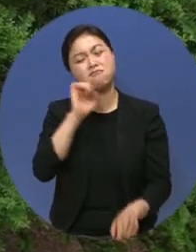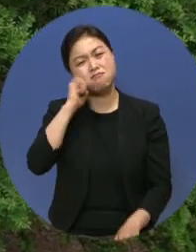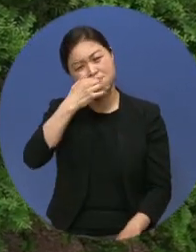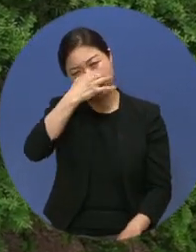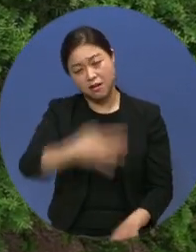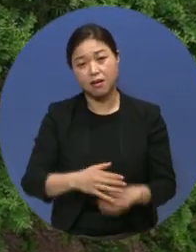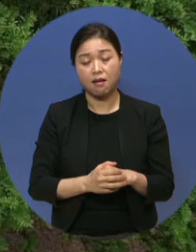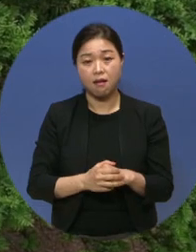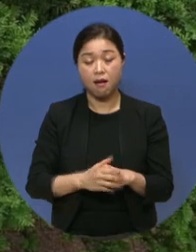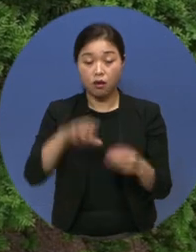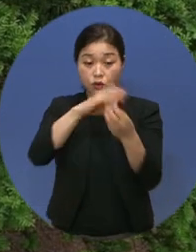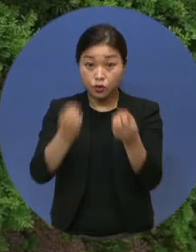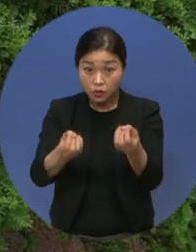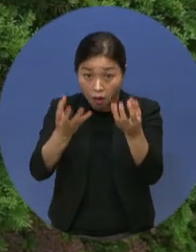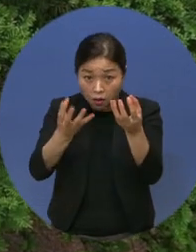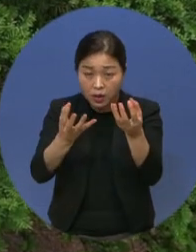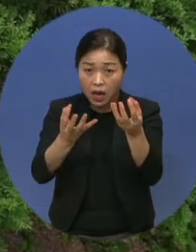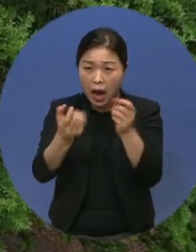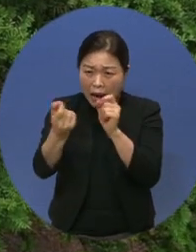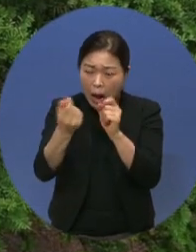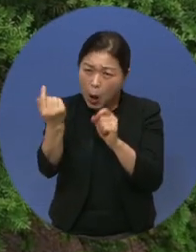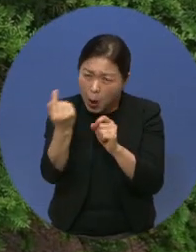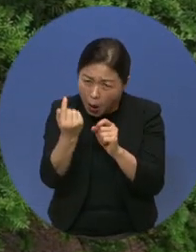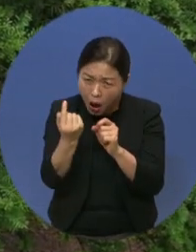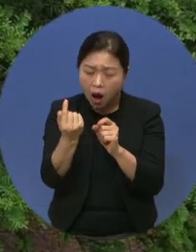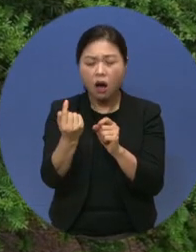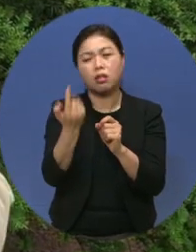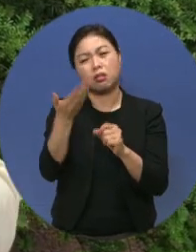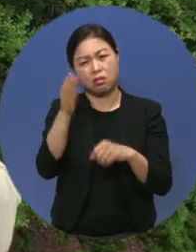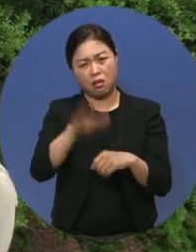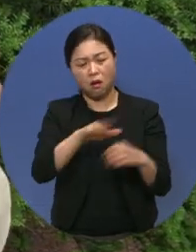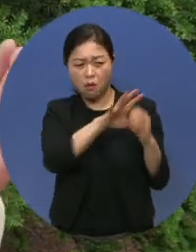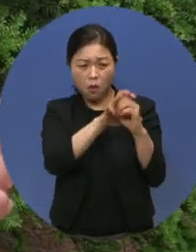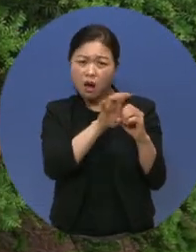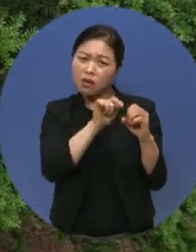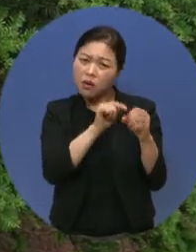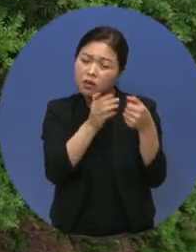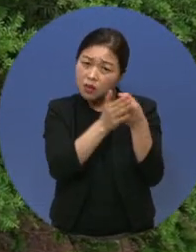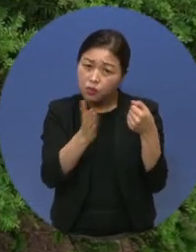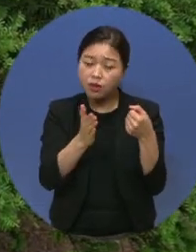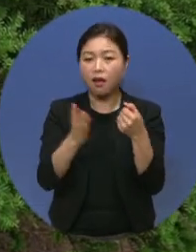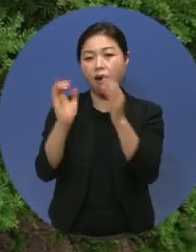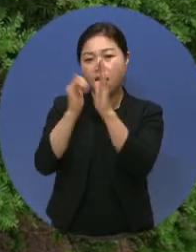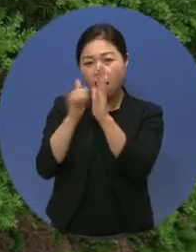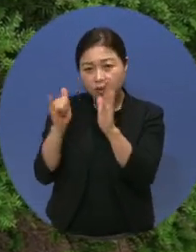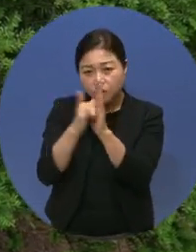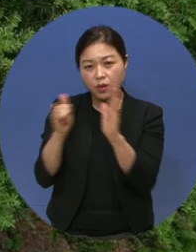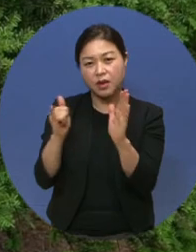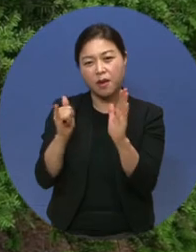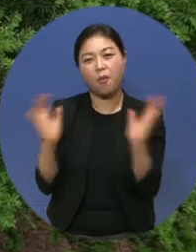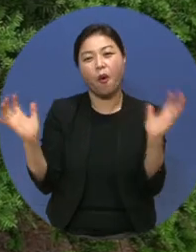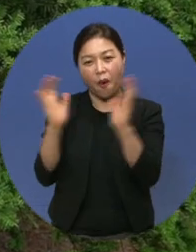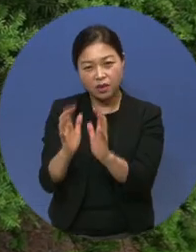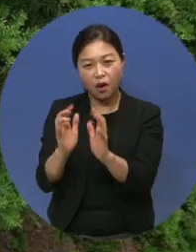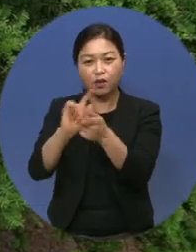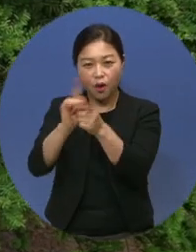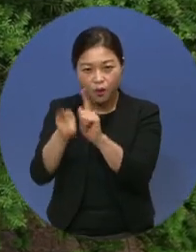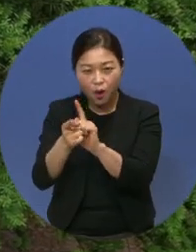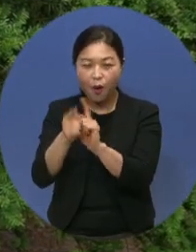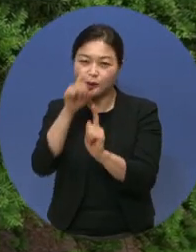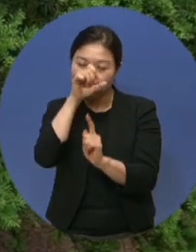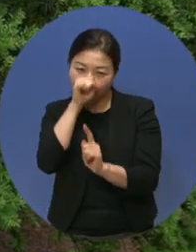한가위가 며칠 안 남았습니다. 그런데 이 코로나 때문에 온 가족이 모여서 서로가